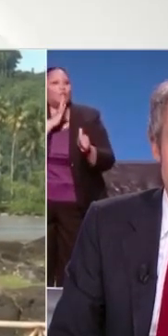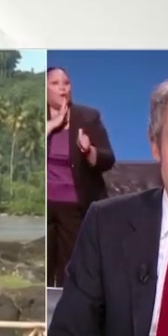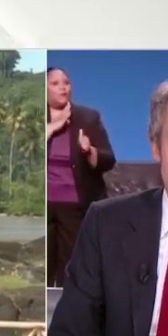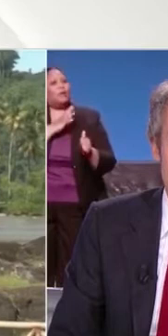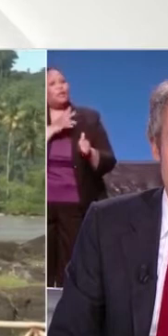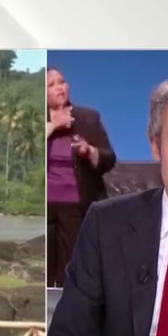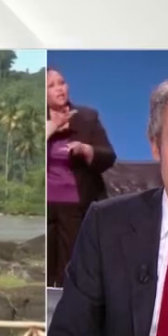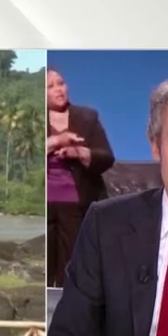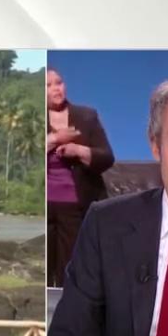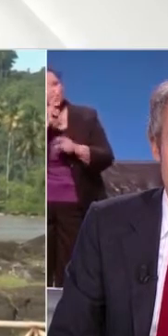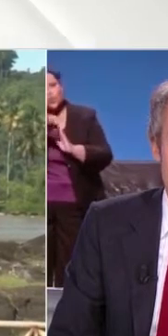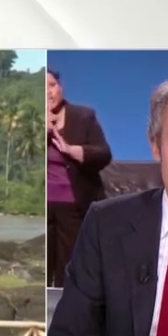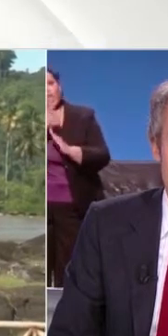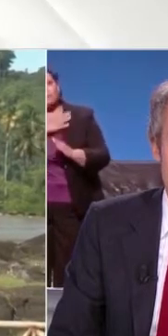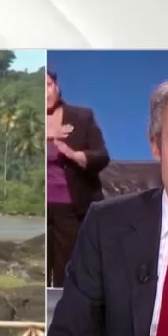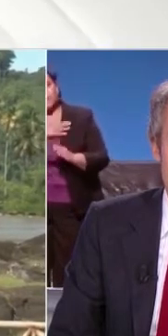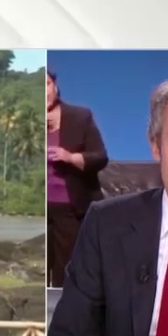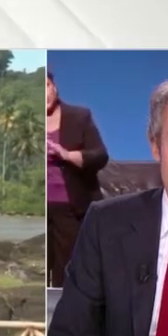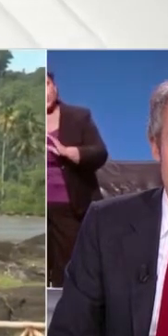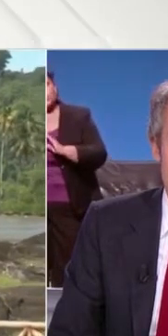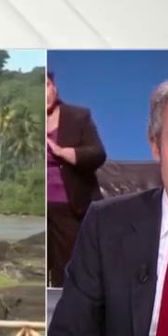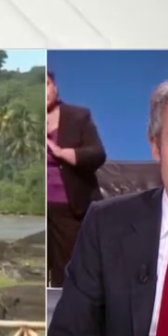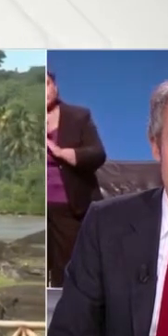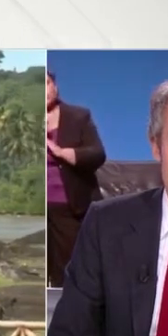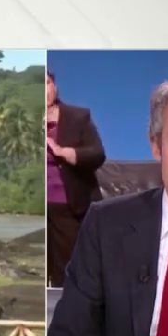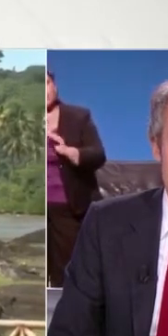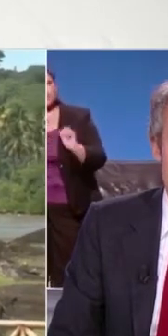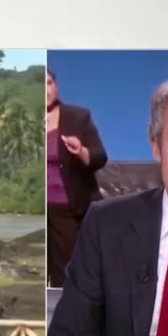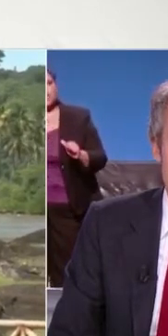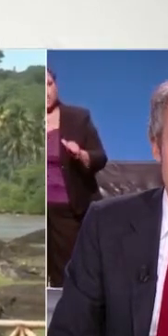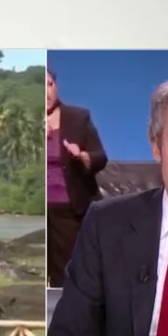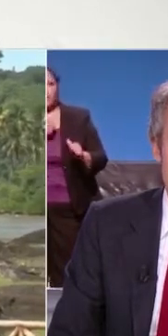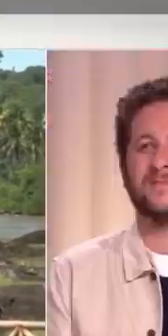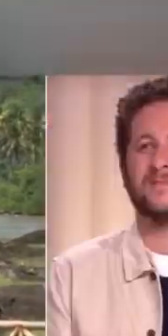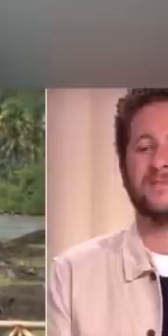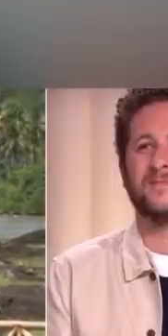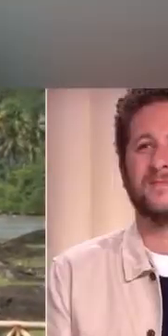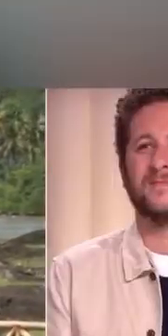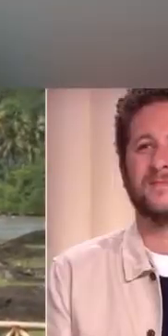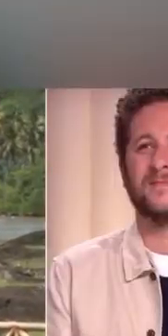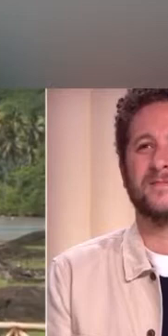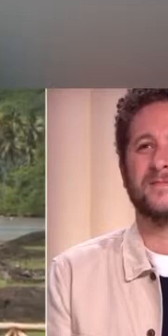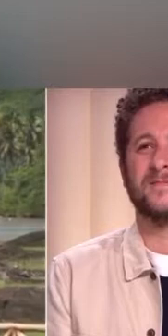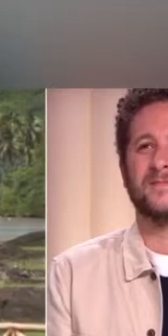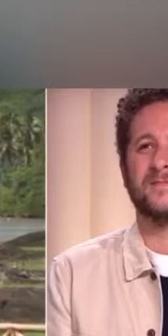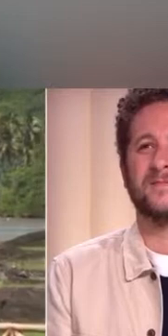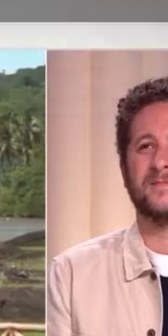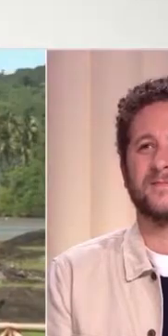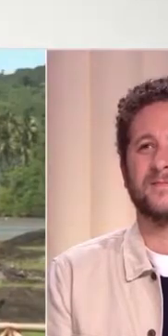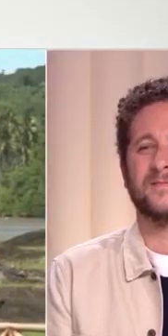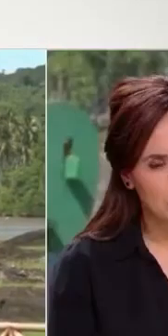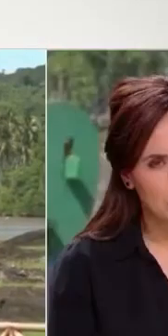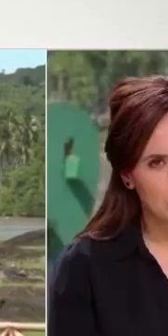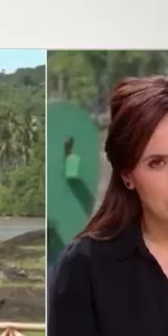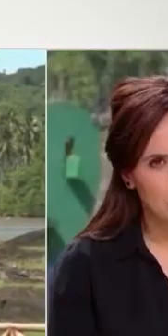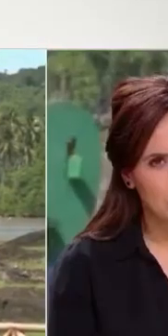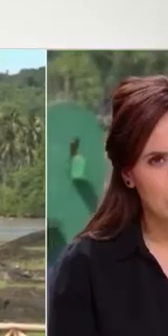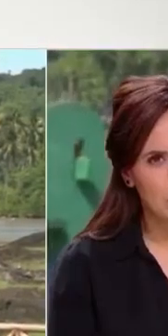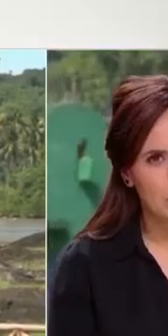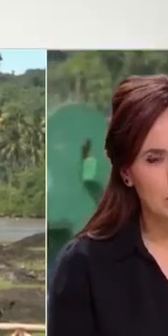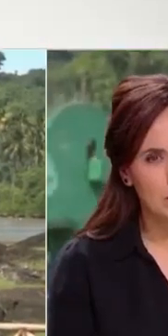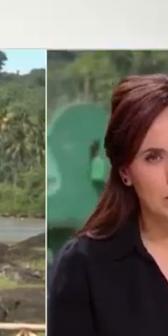été construit par la sueur, l'énergie, la force, l'oppression, le fouet des hommes et des femmes